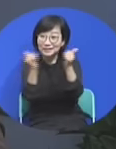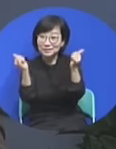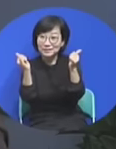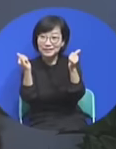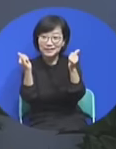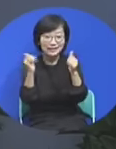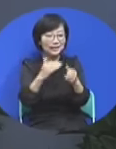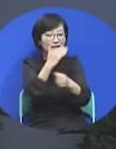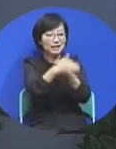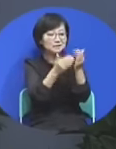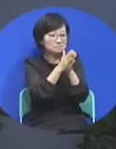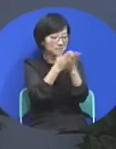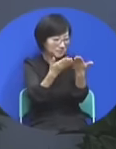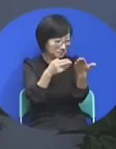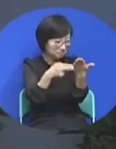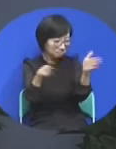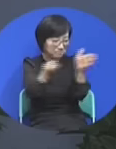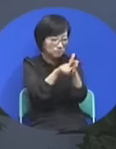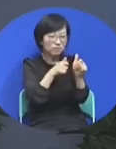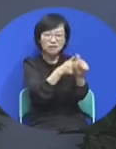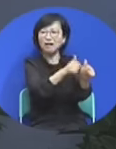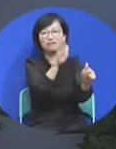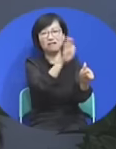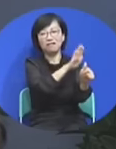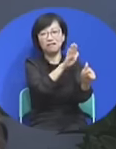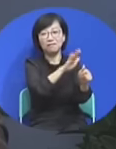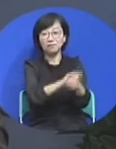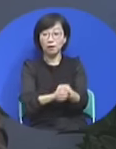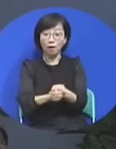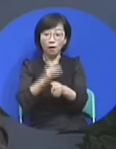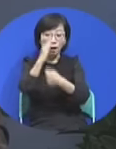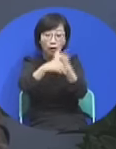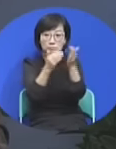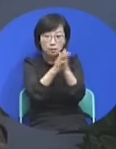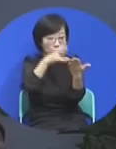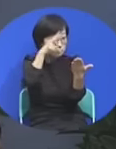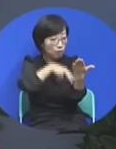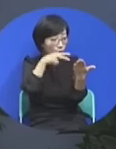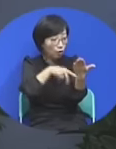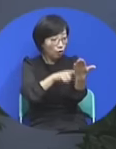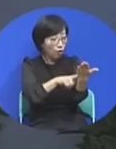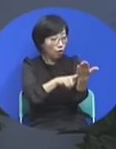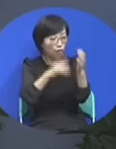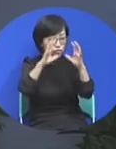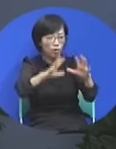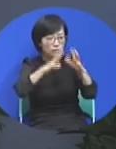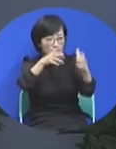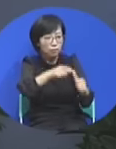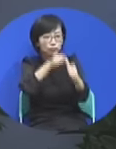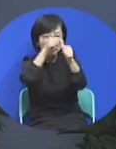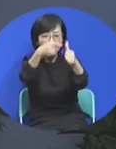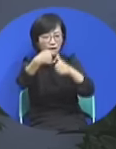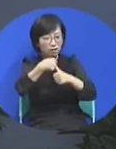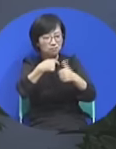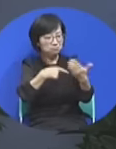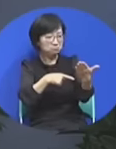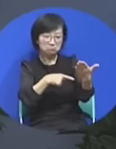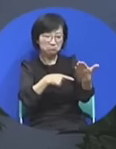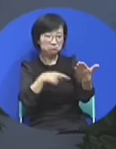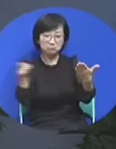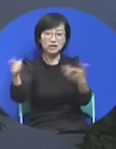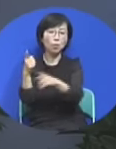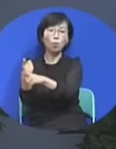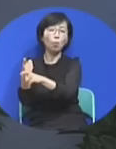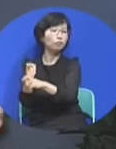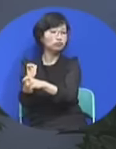세계 살리라니까 전 세계는 원수라. And we see that God told the Israelites, "Go and save all the world," but they consider all of them as their enemies. 그러니